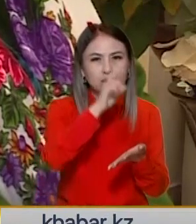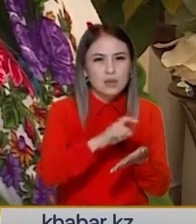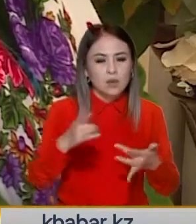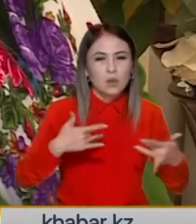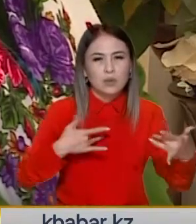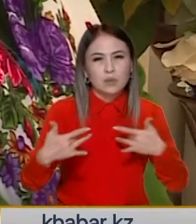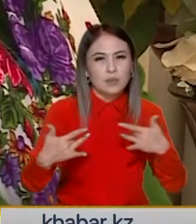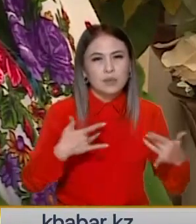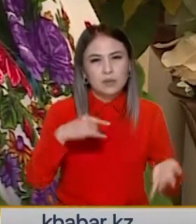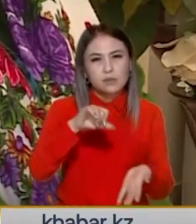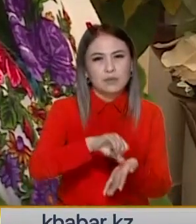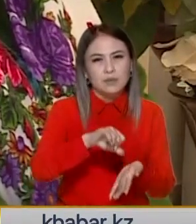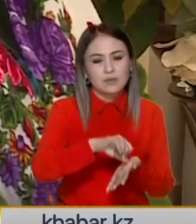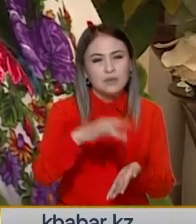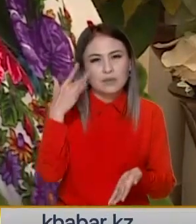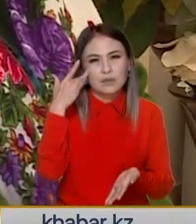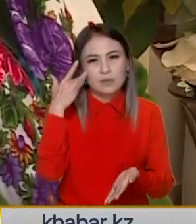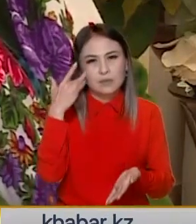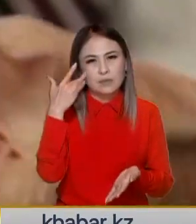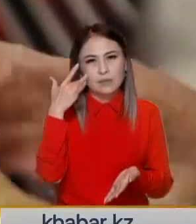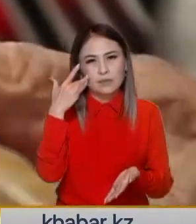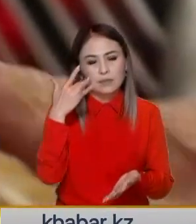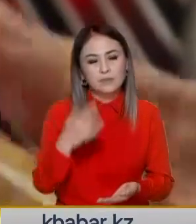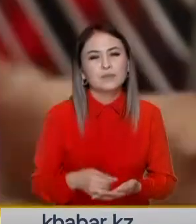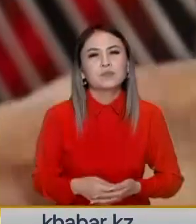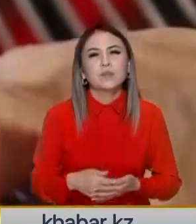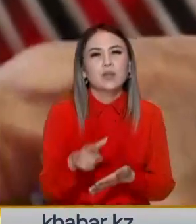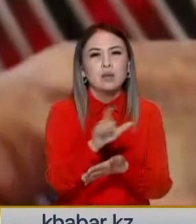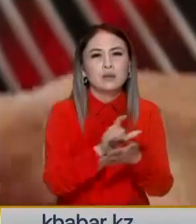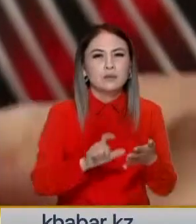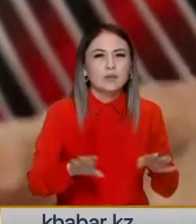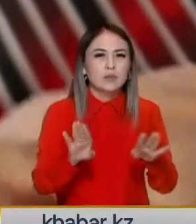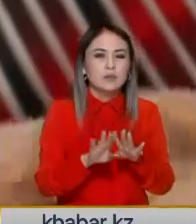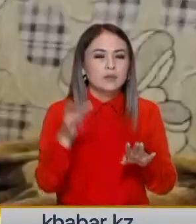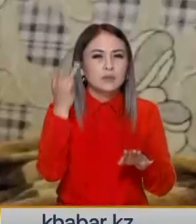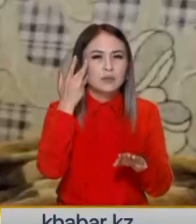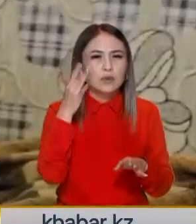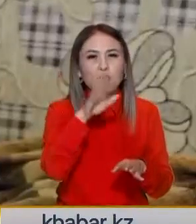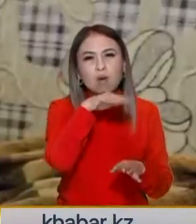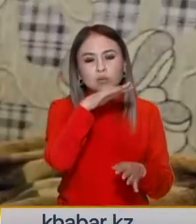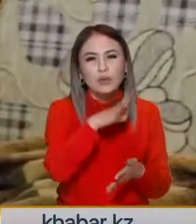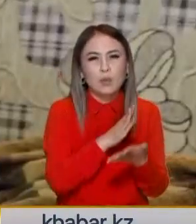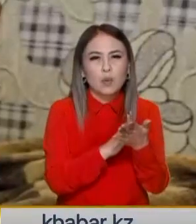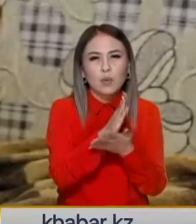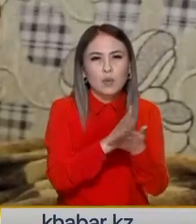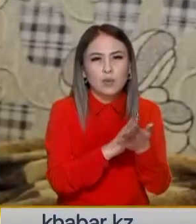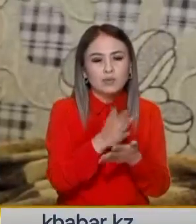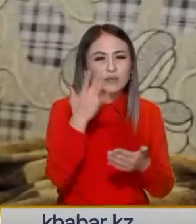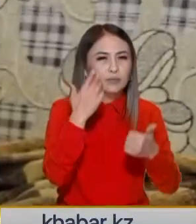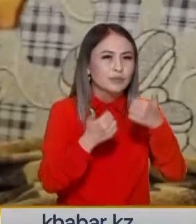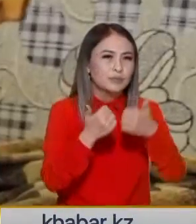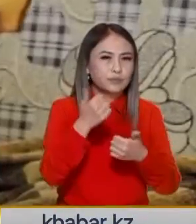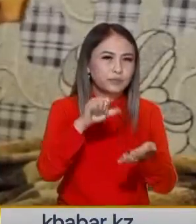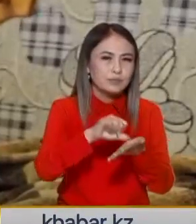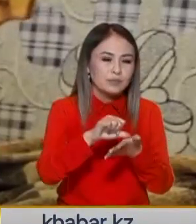сонымен. Дәмдес болдым, батасын алдым. Жыраулық өнердің уызын қанып ішкен ақсақал талай айтыста аламанға түсіп,